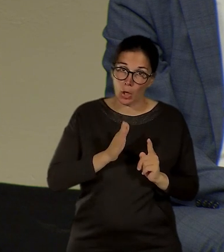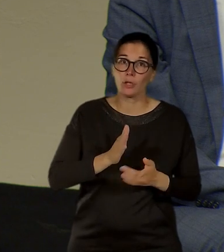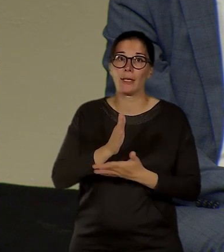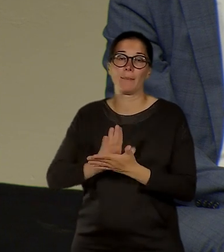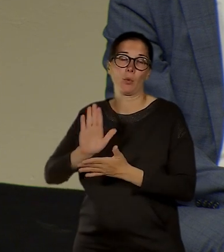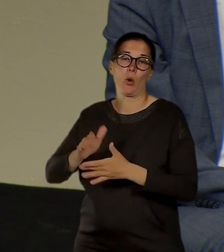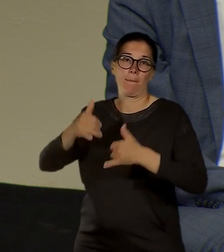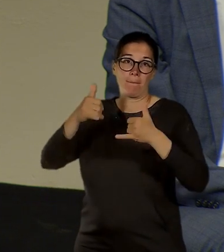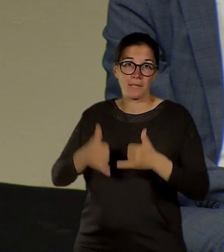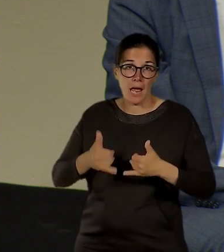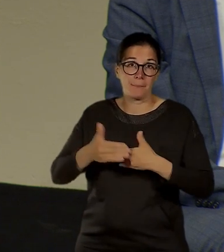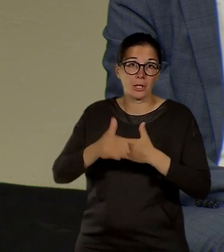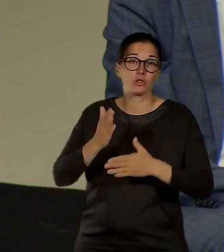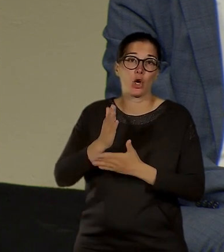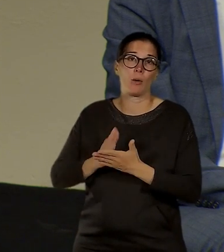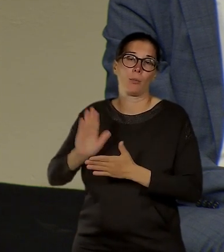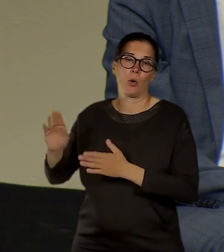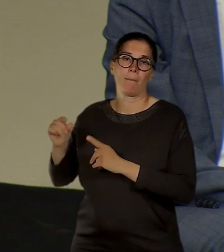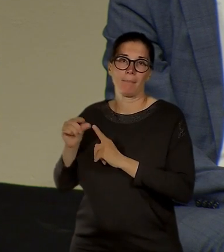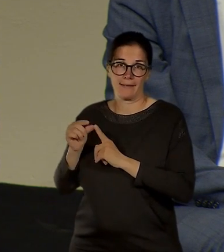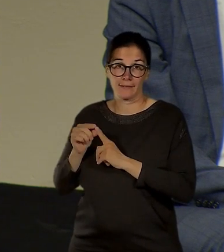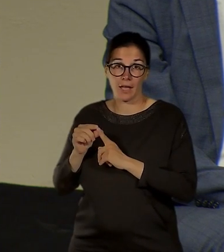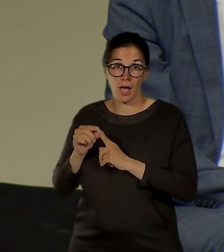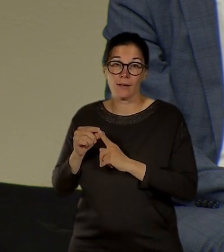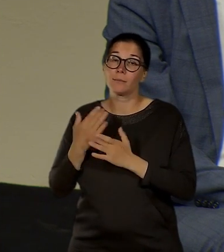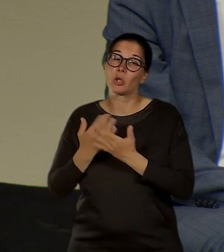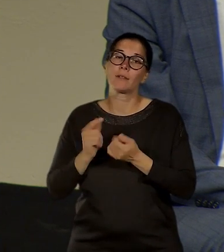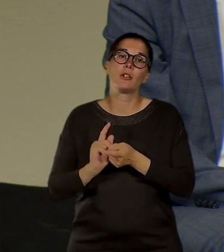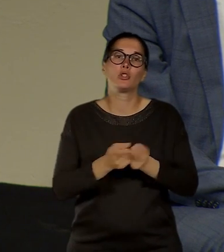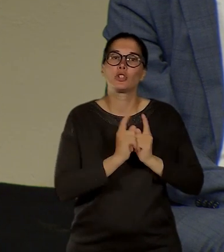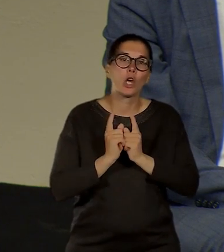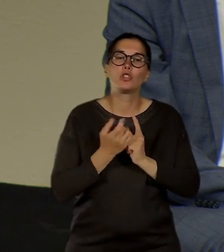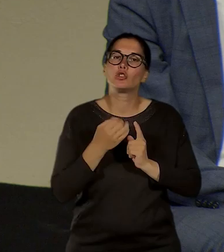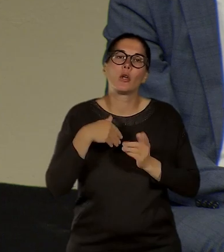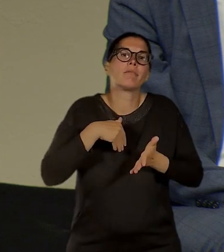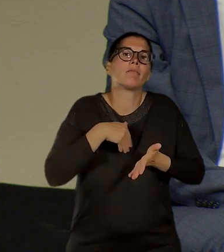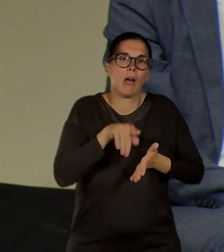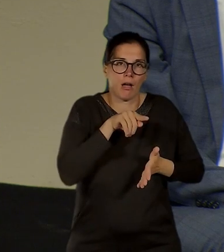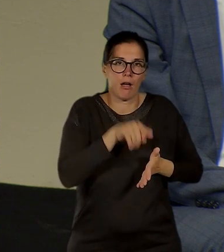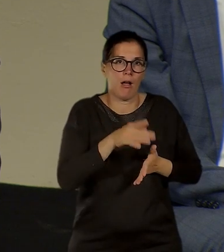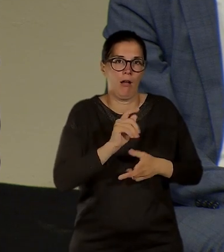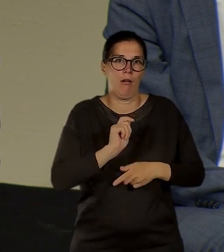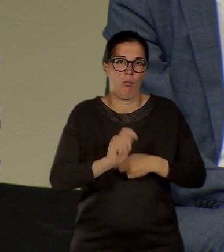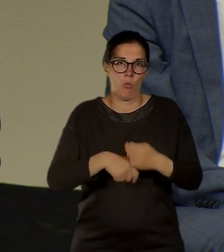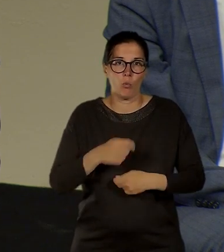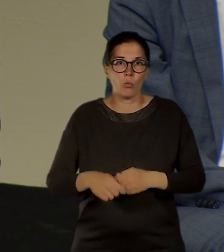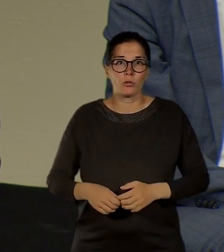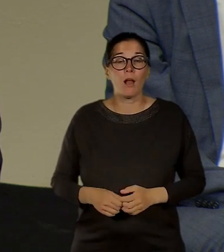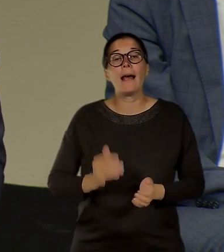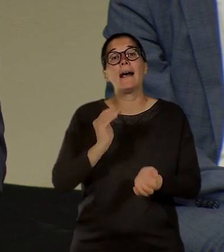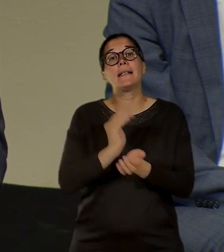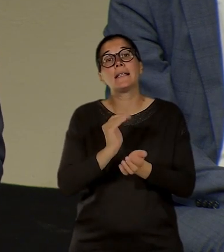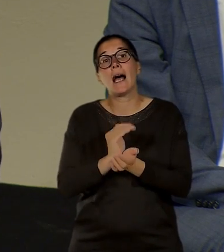a část Pentě a je k debatě, co s tím objektem bude. Záměr jako